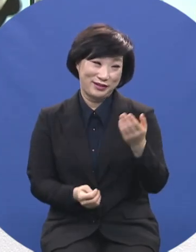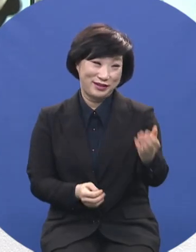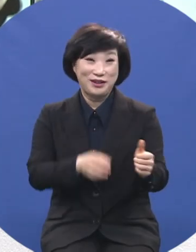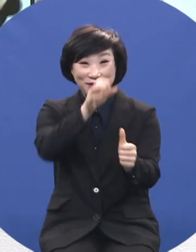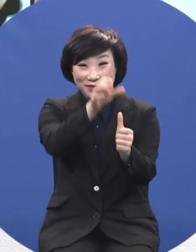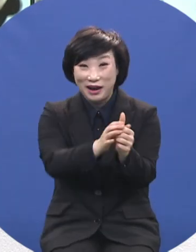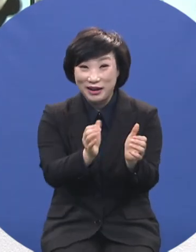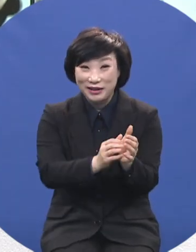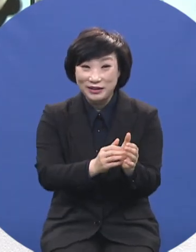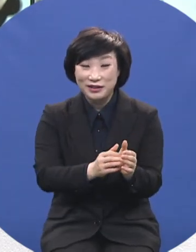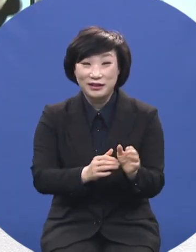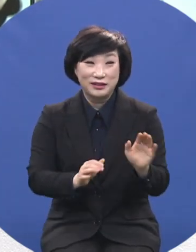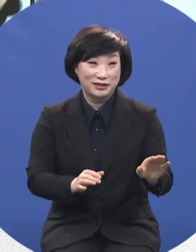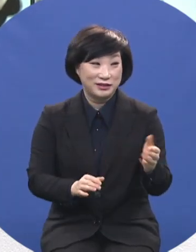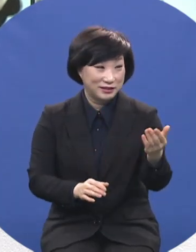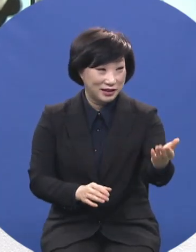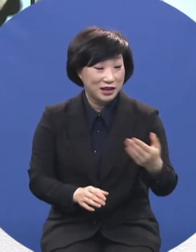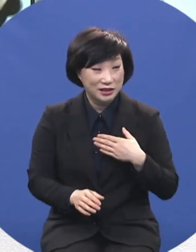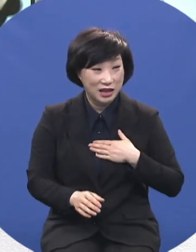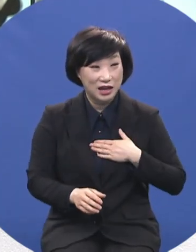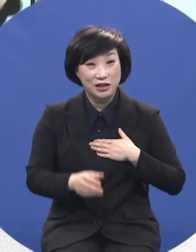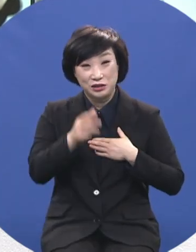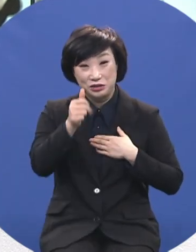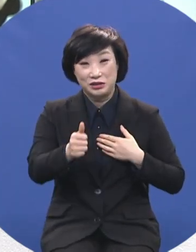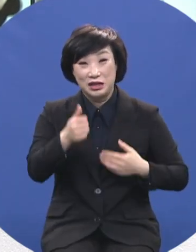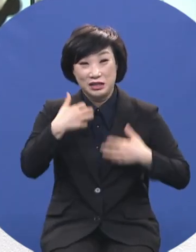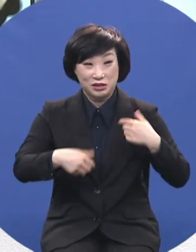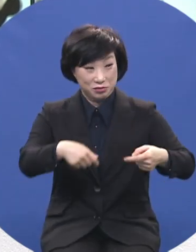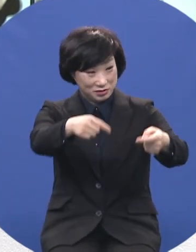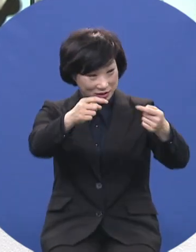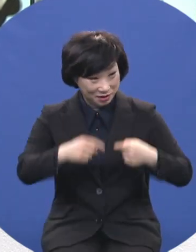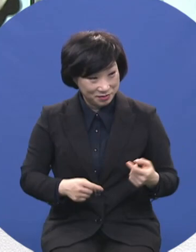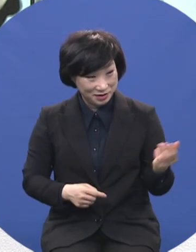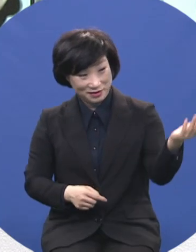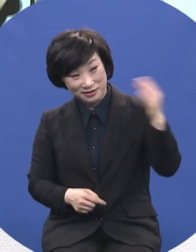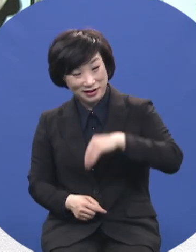네게 맡기리니 내 즐거움에 참여할지어다.